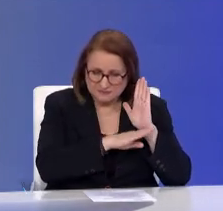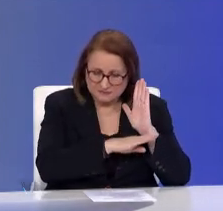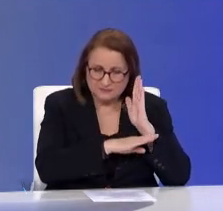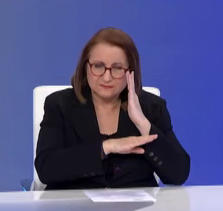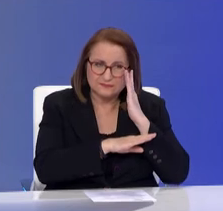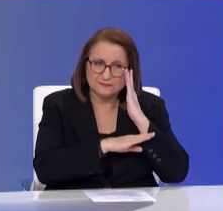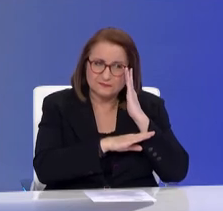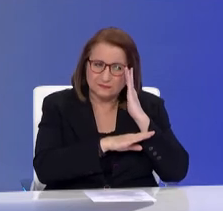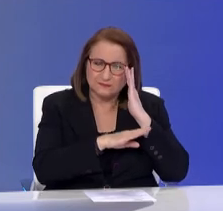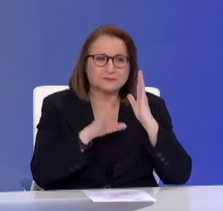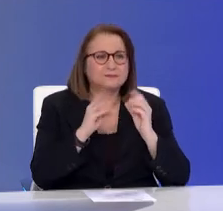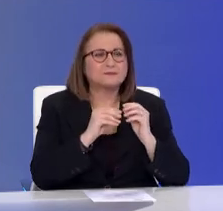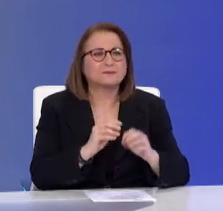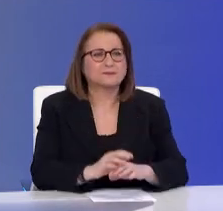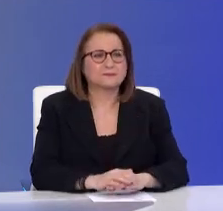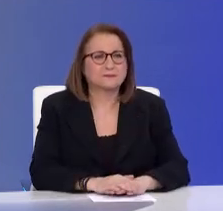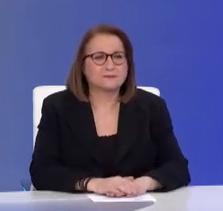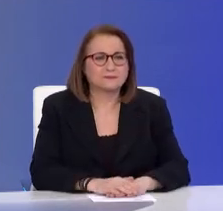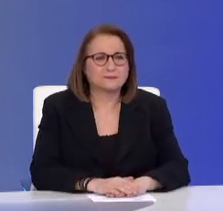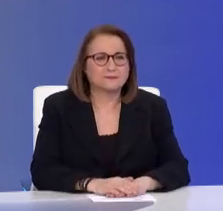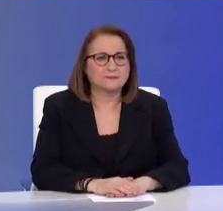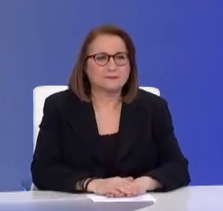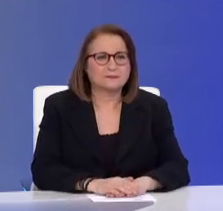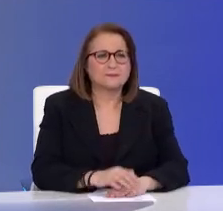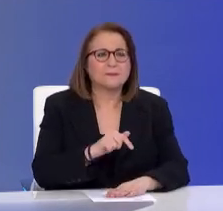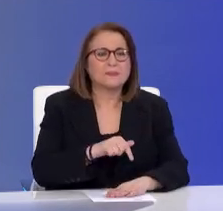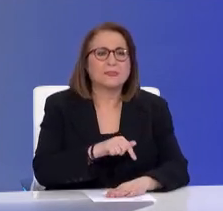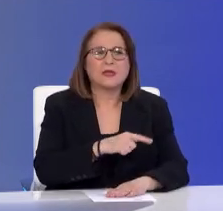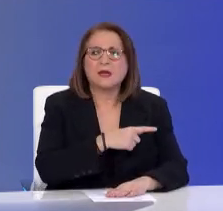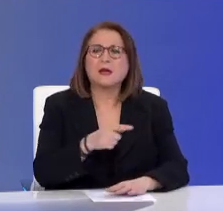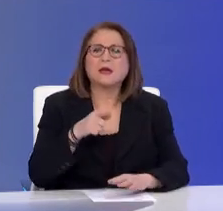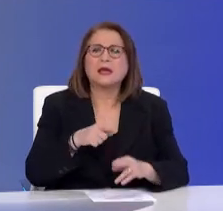της θερμοκρασίας μόνο σε 1,5 βαθμό είναι